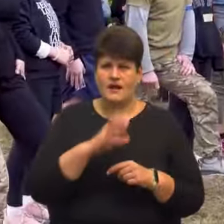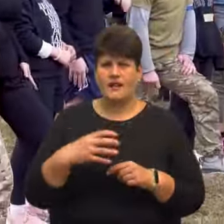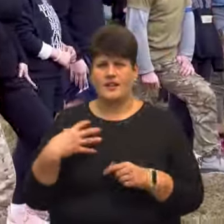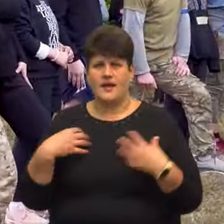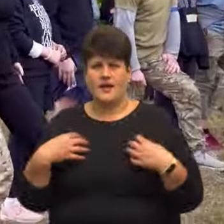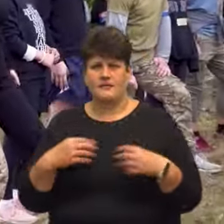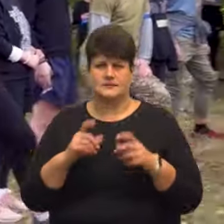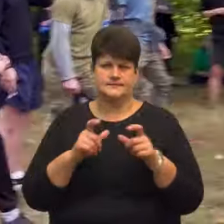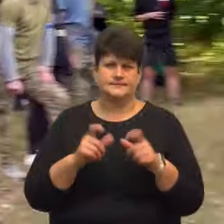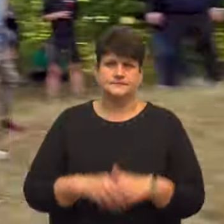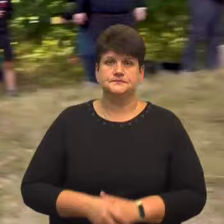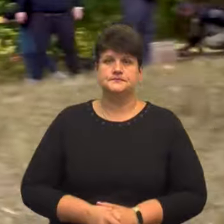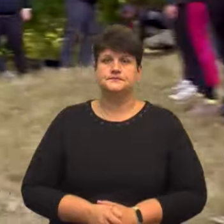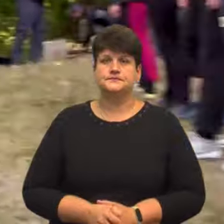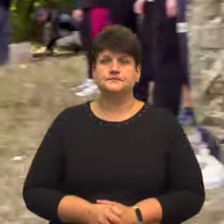кики